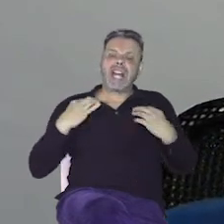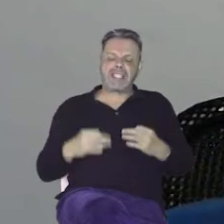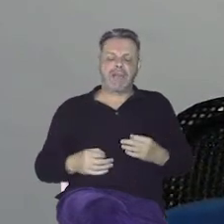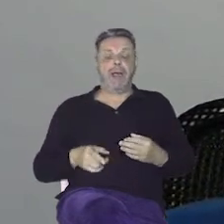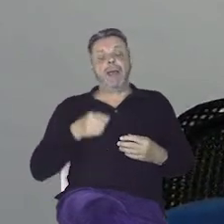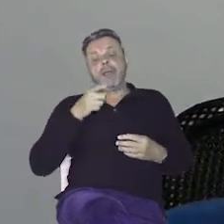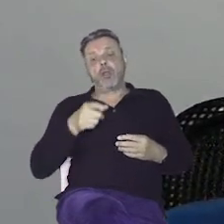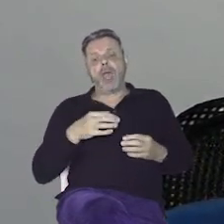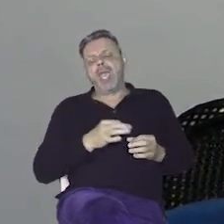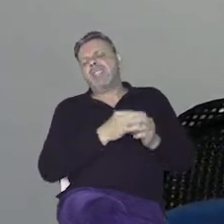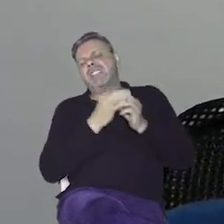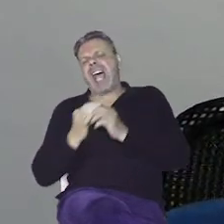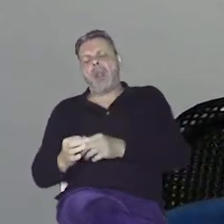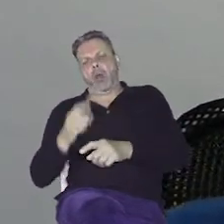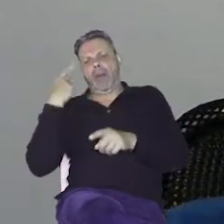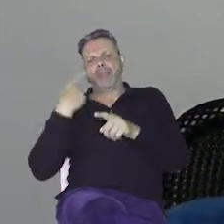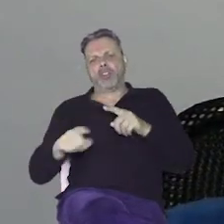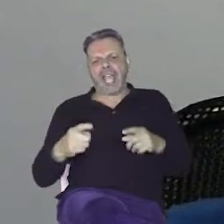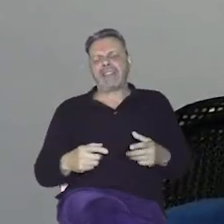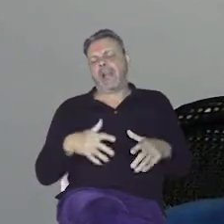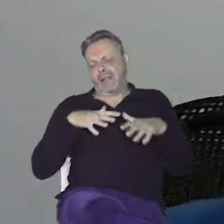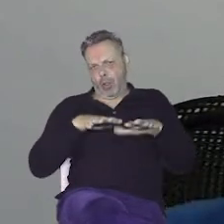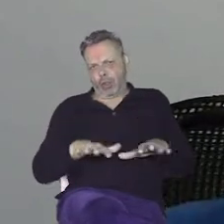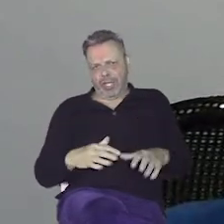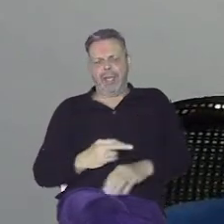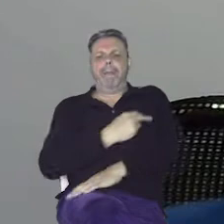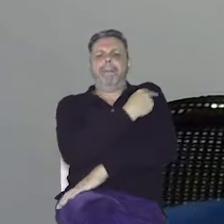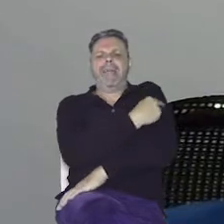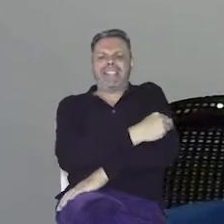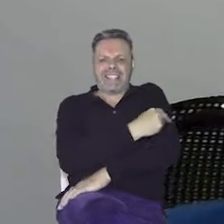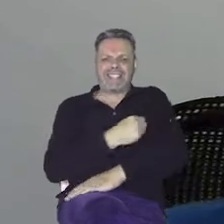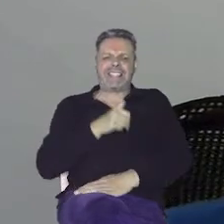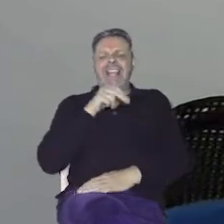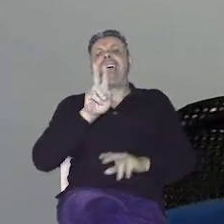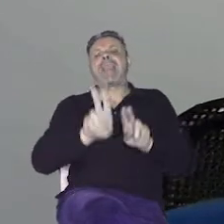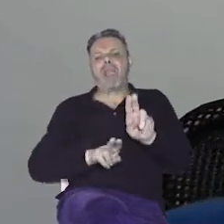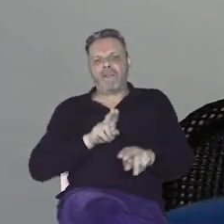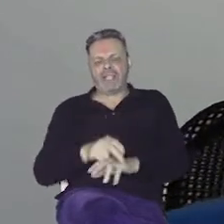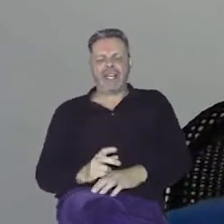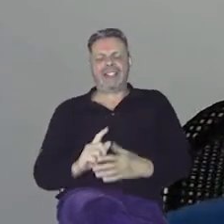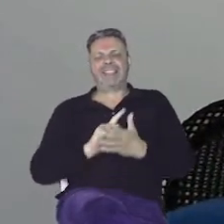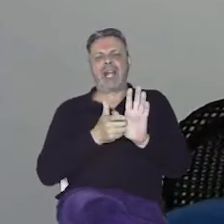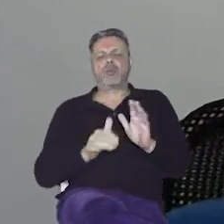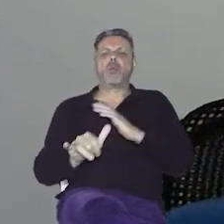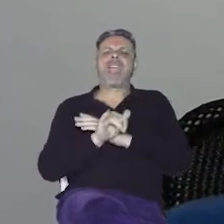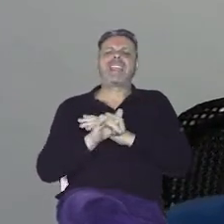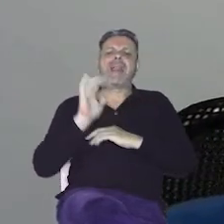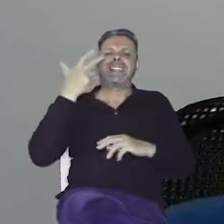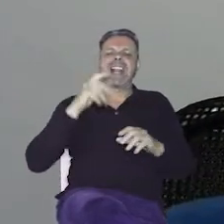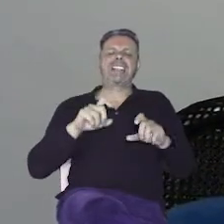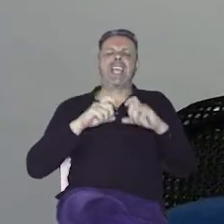je konstantan nedostatak kadra medicinskih sestara i njegovateljica. Trenutno u 11 gradskih